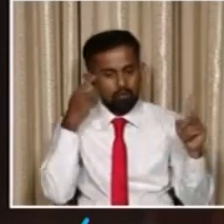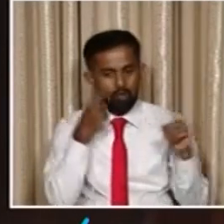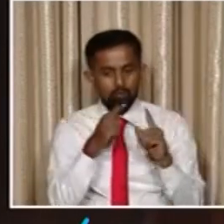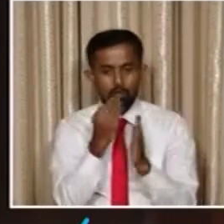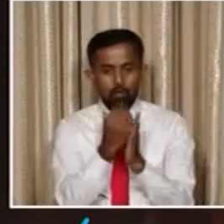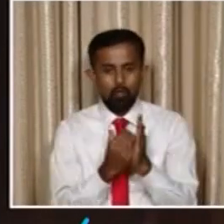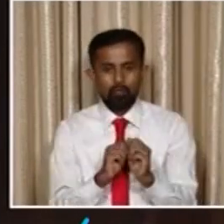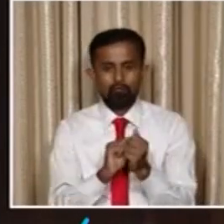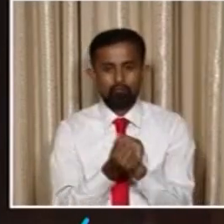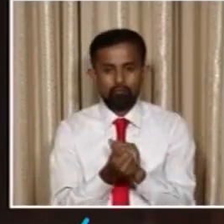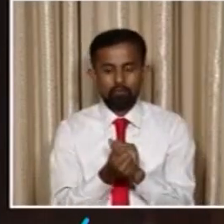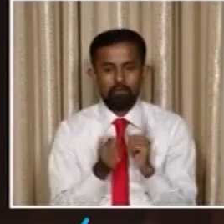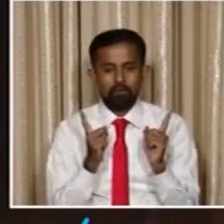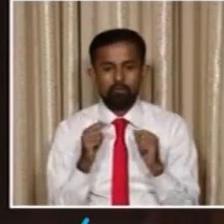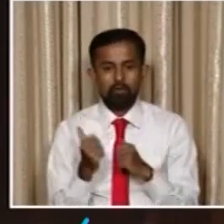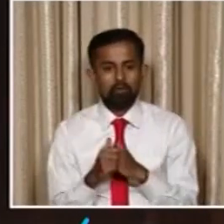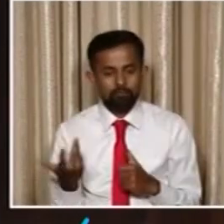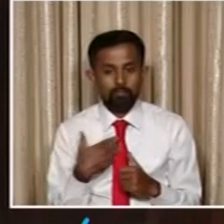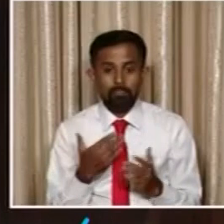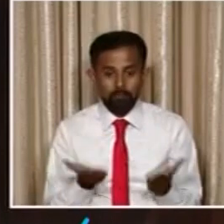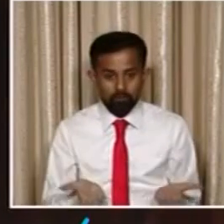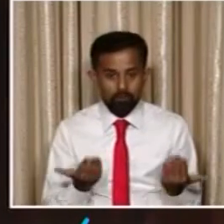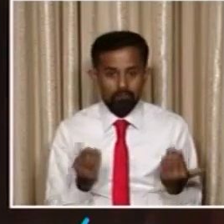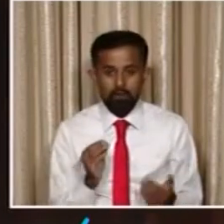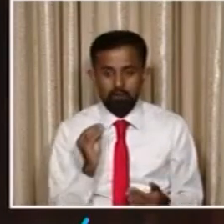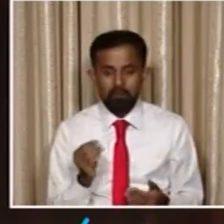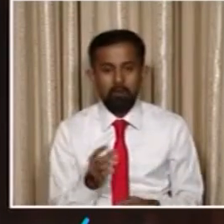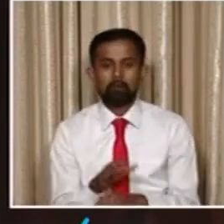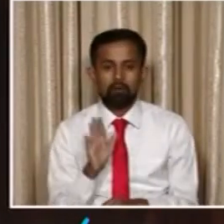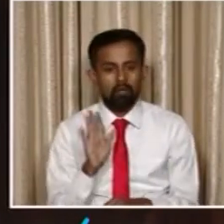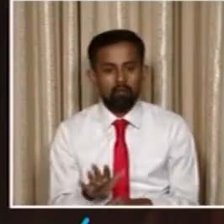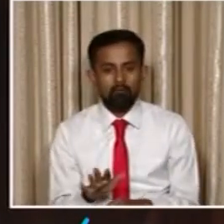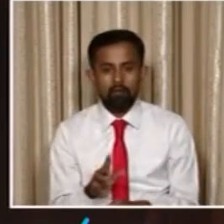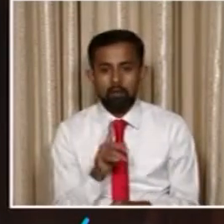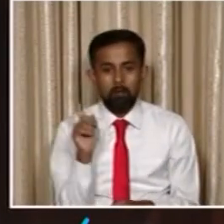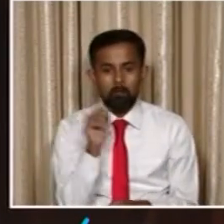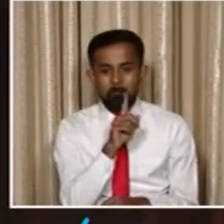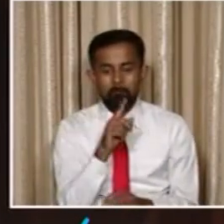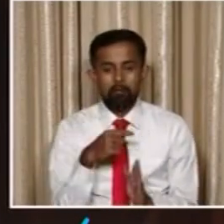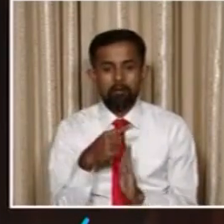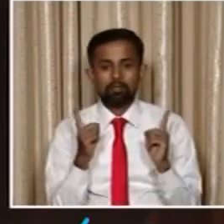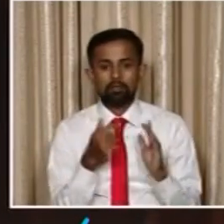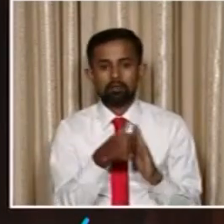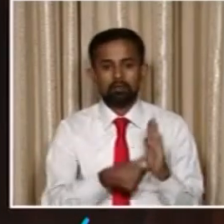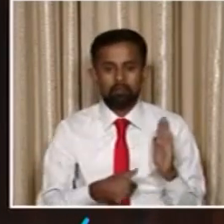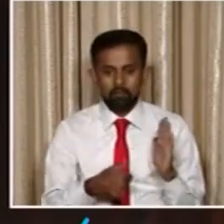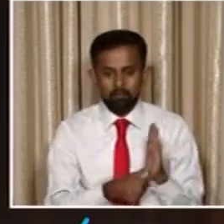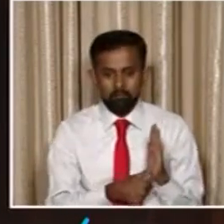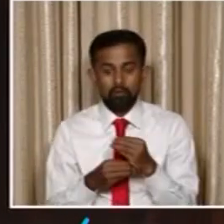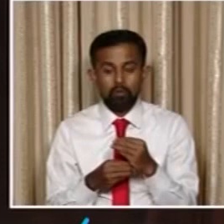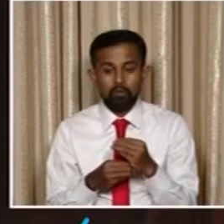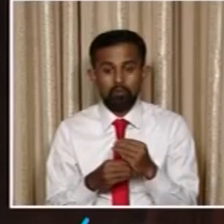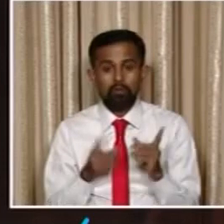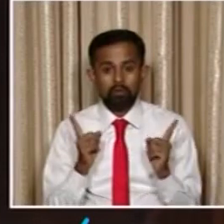විනාශ කරා කියලා මේ රටේ ක්‍රීඩාව හදන්න බෑ ගරු සභාපතිතුමනි. අපි කරන වැඩකට ක්‍රමවේදයක් තියෙනවා. පළවෙනි කාරණා තමයි මේ රටේ ක්‍රීඩා පනත. මේ රටේ ක්‍රීඩා